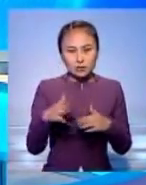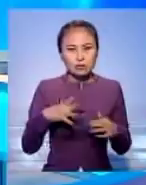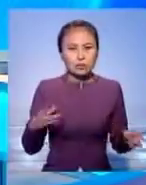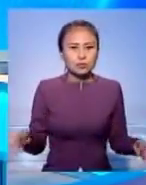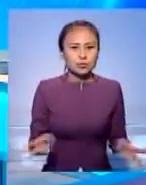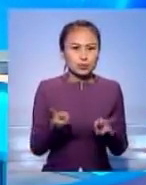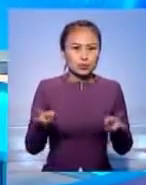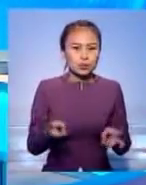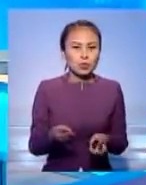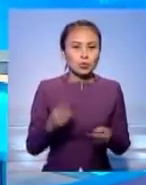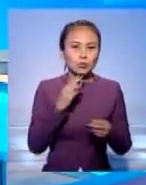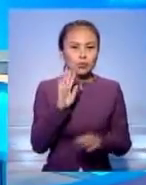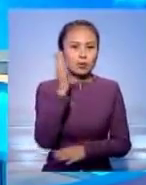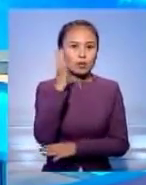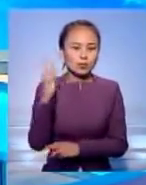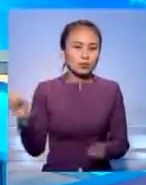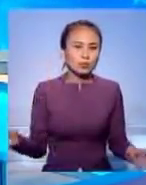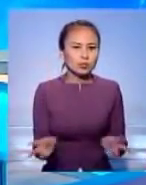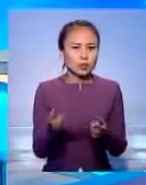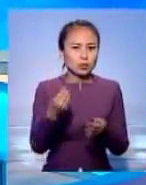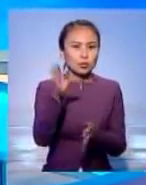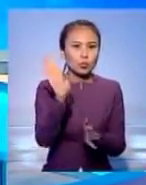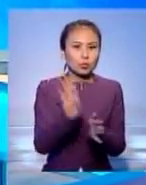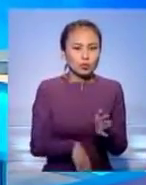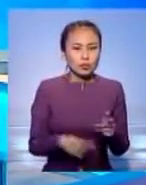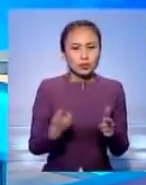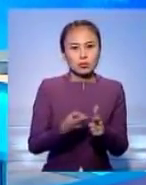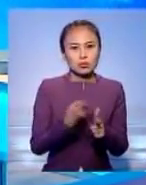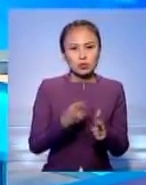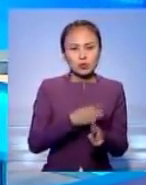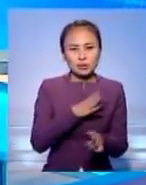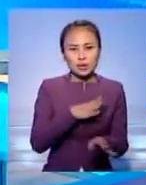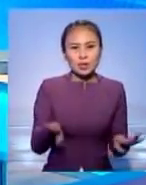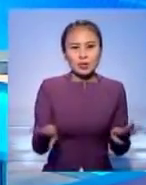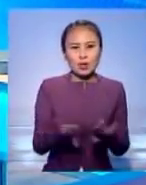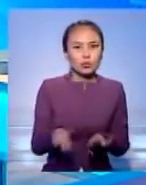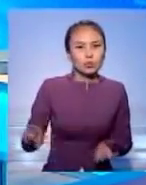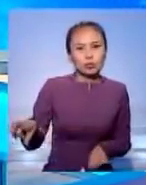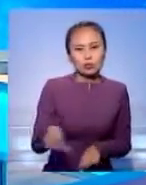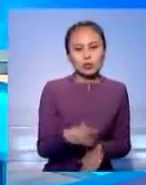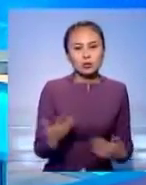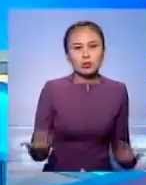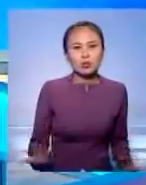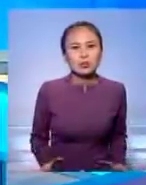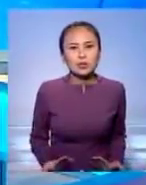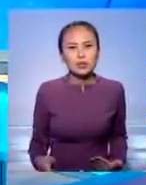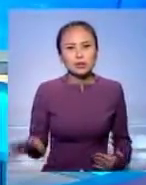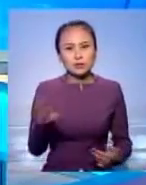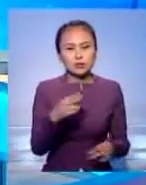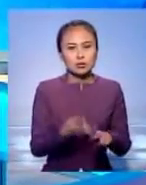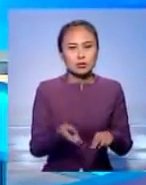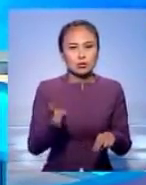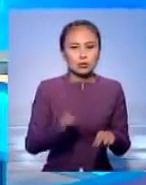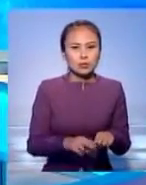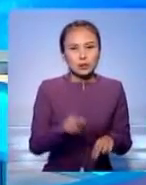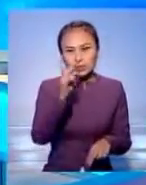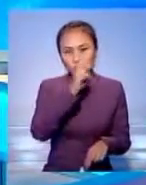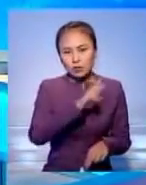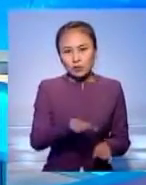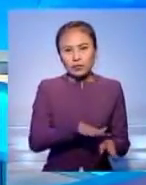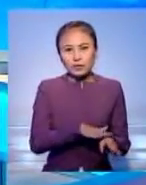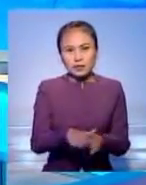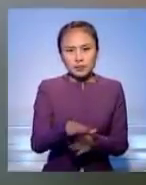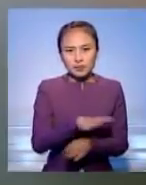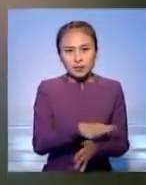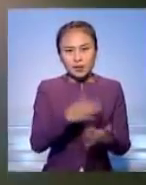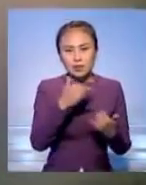тұтанған. Желдің күшімен өрт одан әрі өршіп, өңірдегі бірнеше тас жол жабылды. Жергілікті билік тұрғындардан берілген нұсқауларды барынша